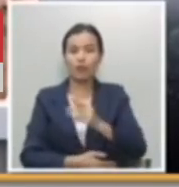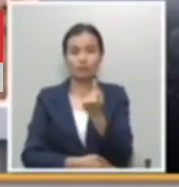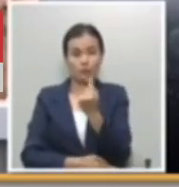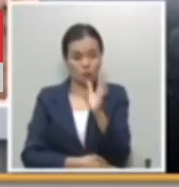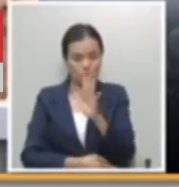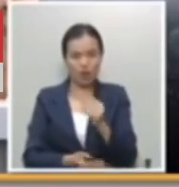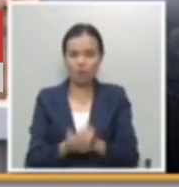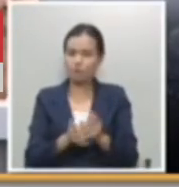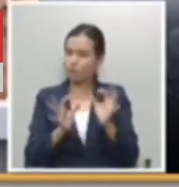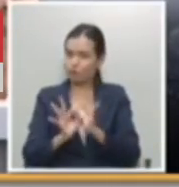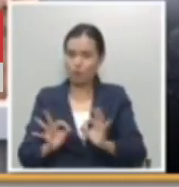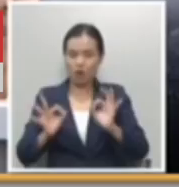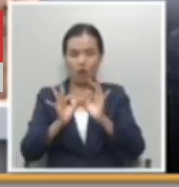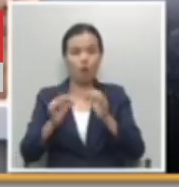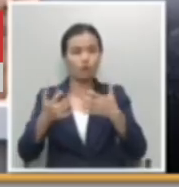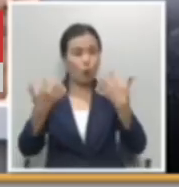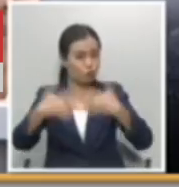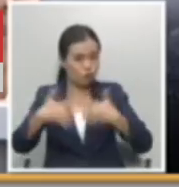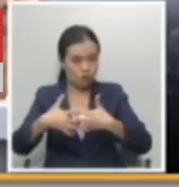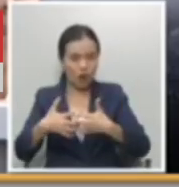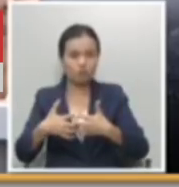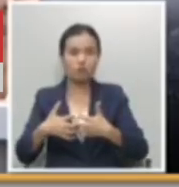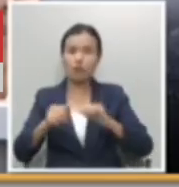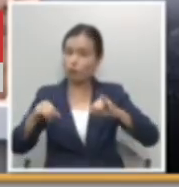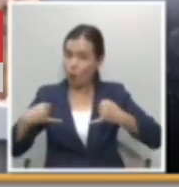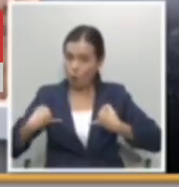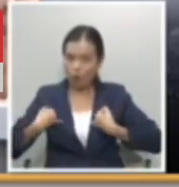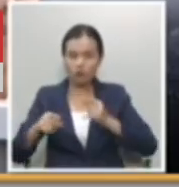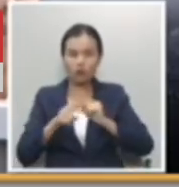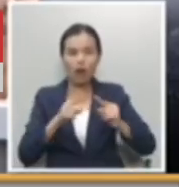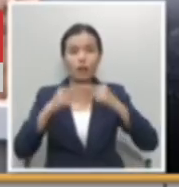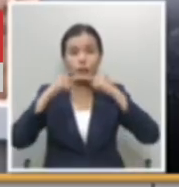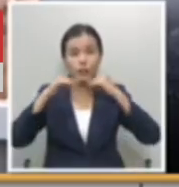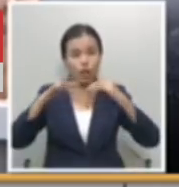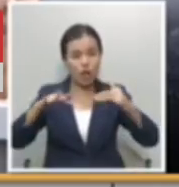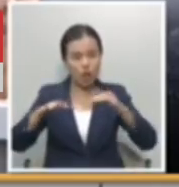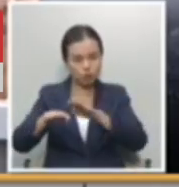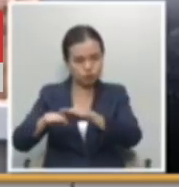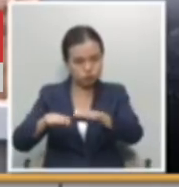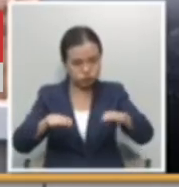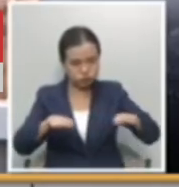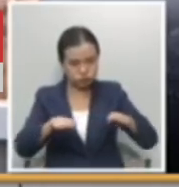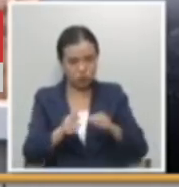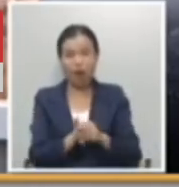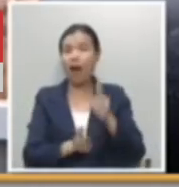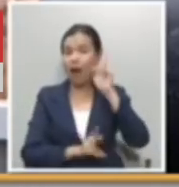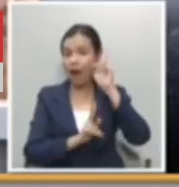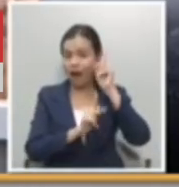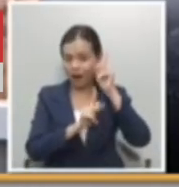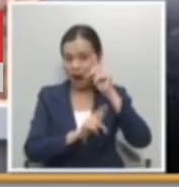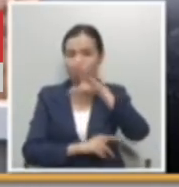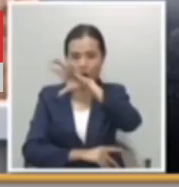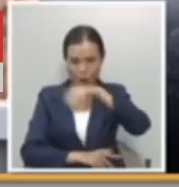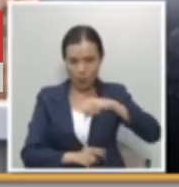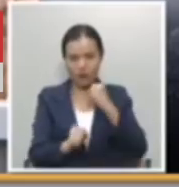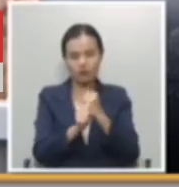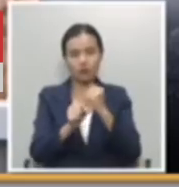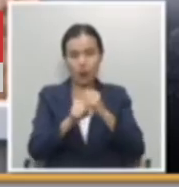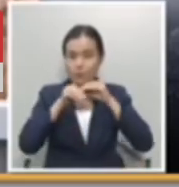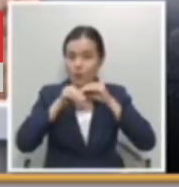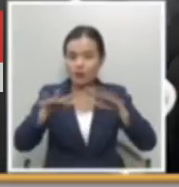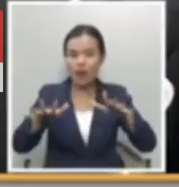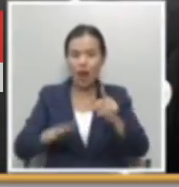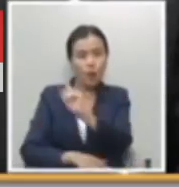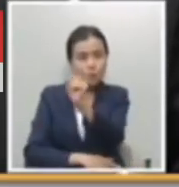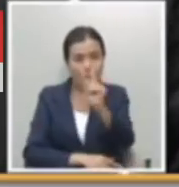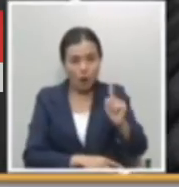บริษัทใหญ่ๆนิคมอุตสาหกรรมใหญ่ๆหลายเจ้าเลยถมทะเลทับซ้อนกันเดี๋ยวผมจะให้สื่อมวลชนเอาไปนะฮะเพื่อไปกระจายว่าอัน